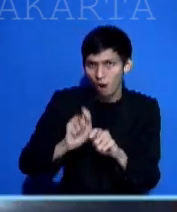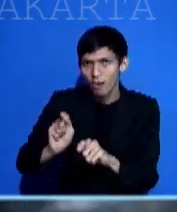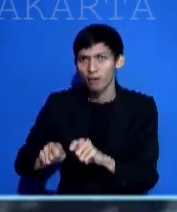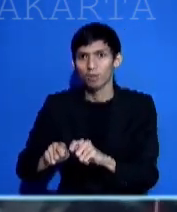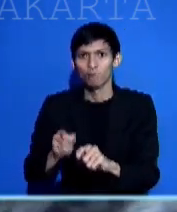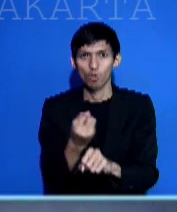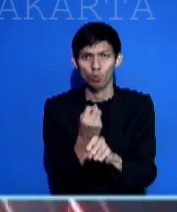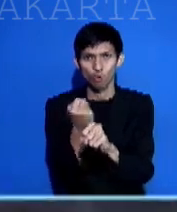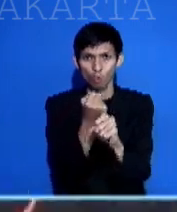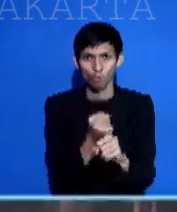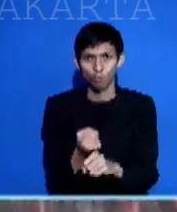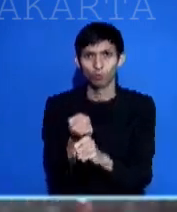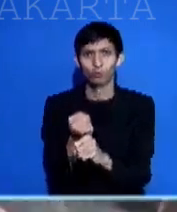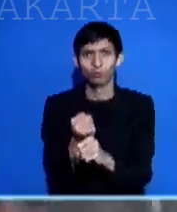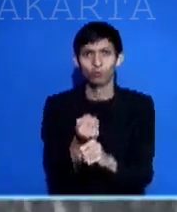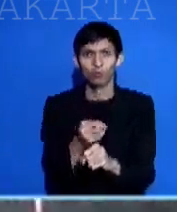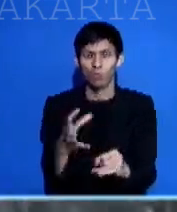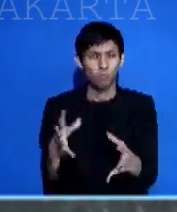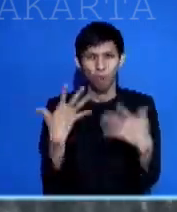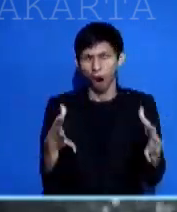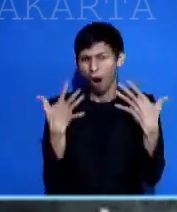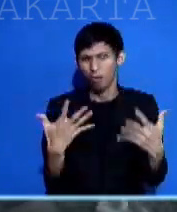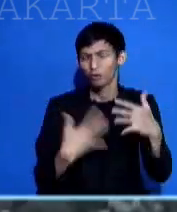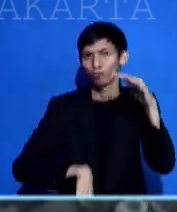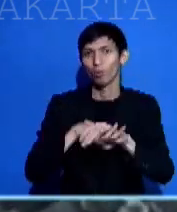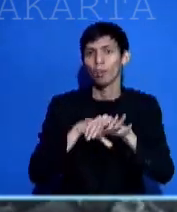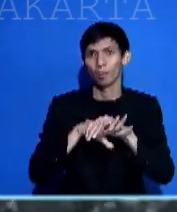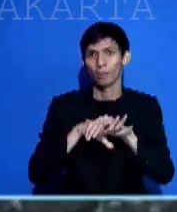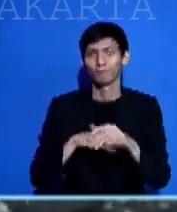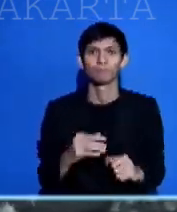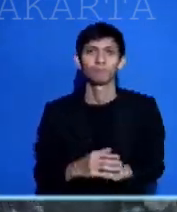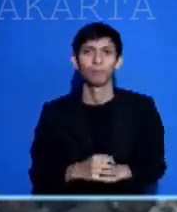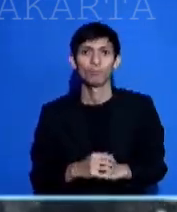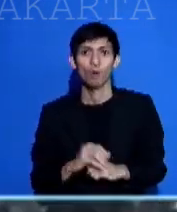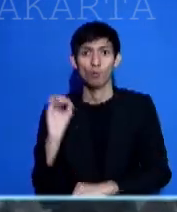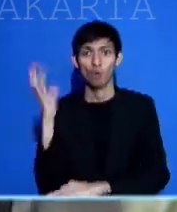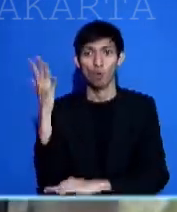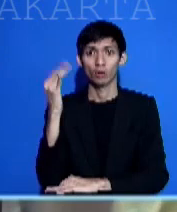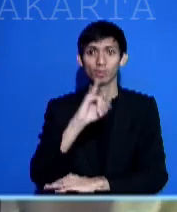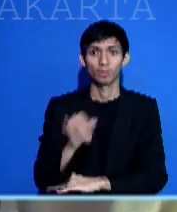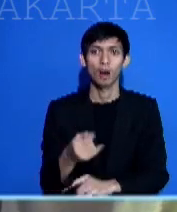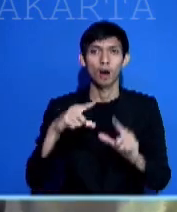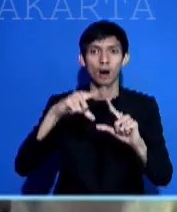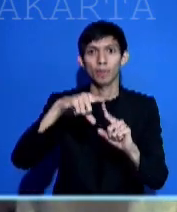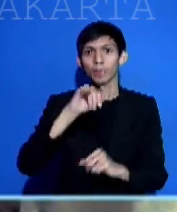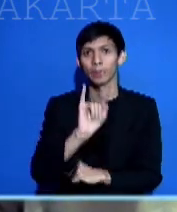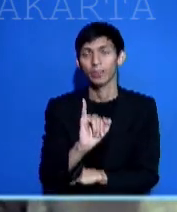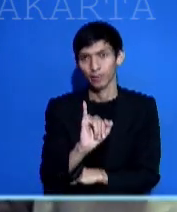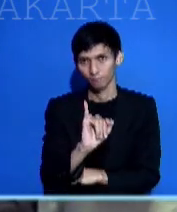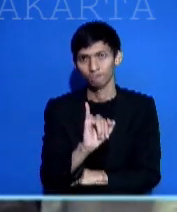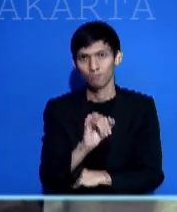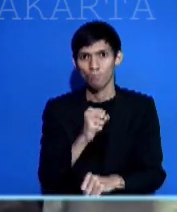badheasilen latuan panas ingkang maksimalajeng Jati dipunosadit ingkang Sae nalika dipun damel